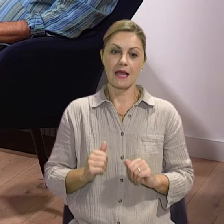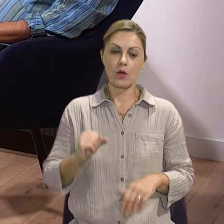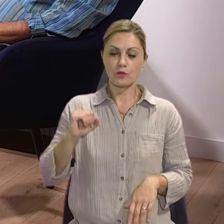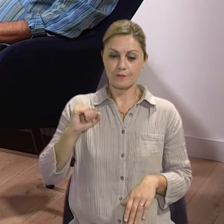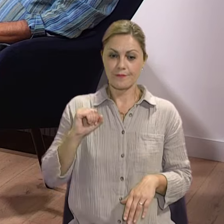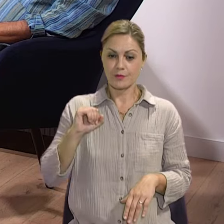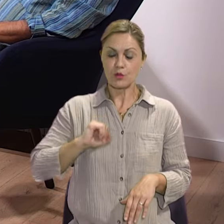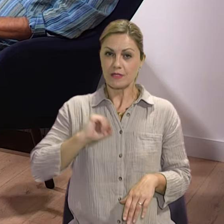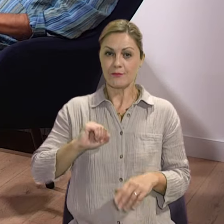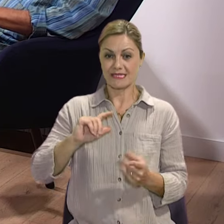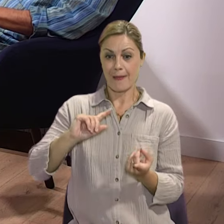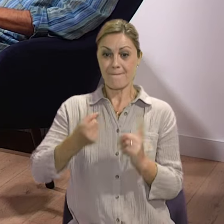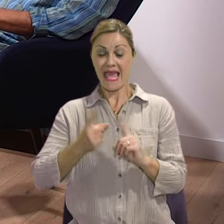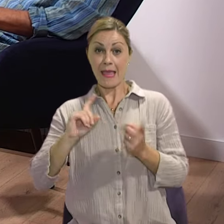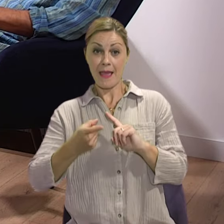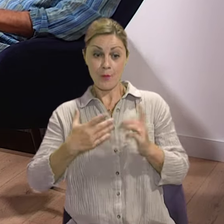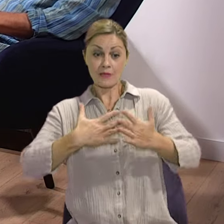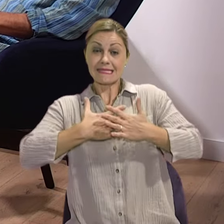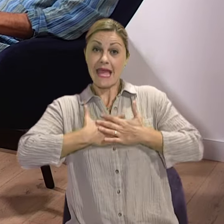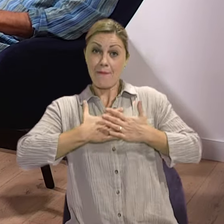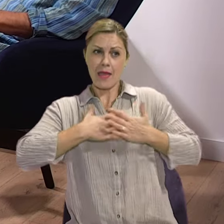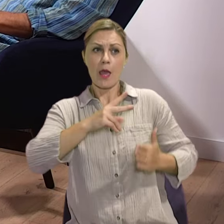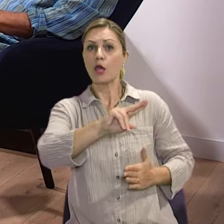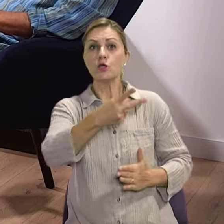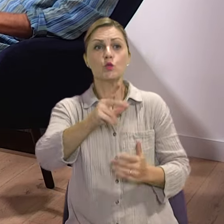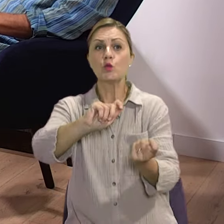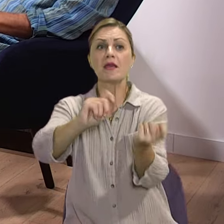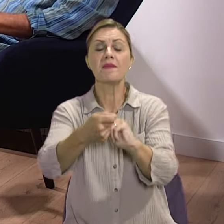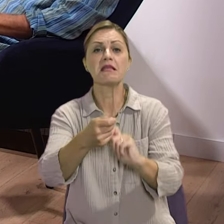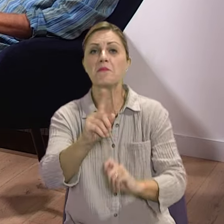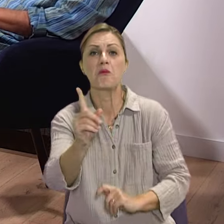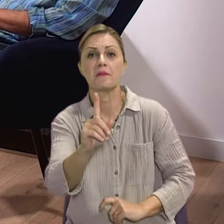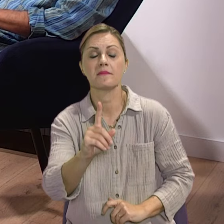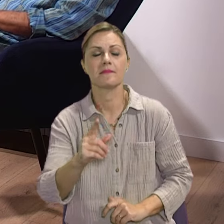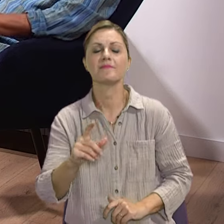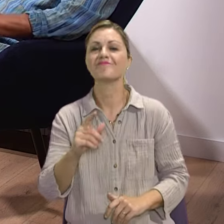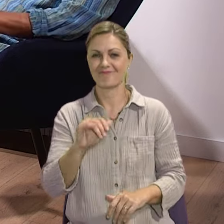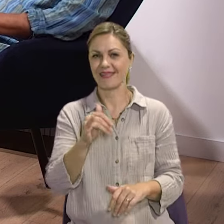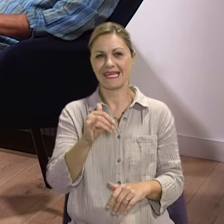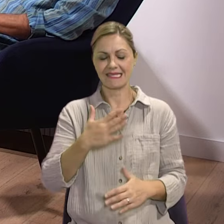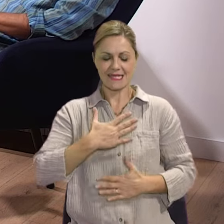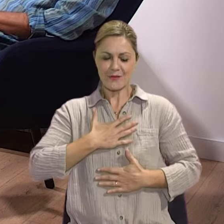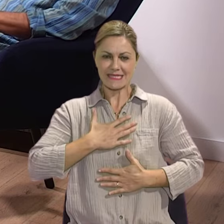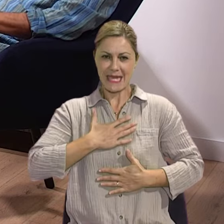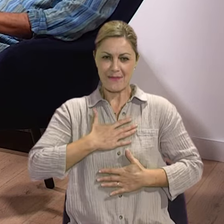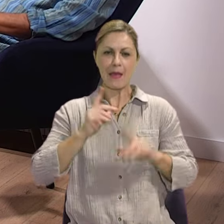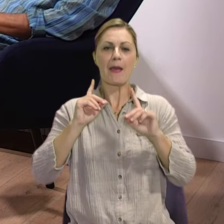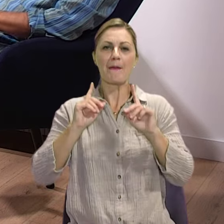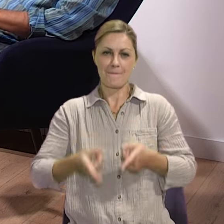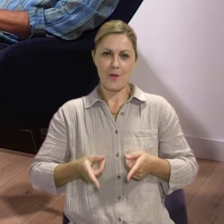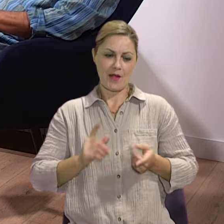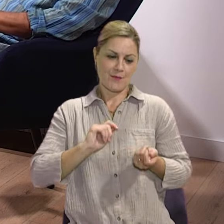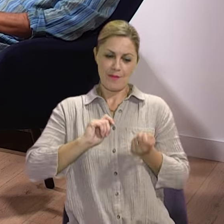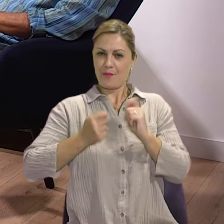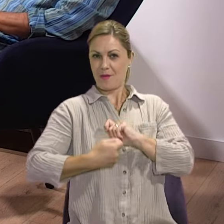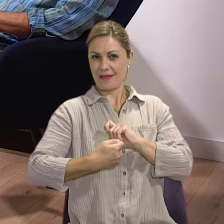mijenjati samo sebe zapravo, ne može mijenjati samo svoj pristup. To samo dok si mlad, onako lud, poletan, onda misliš da ćeš ti promijeniti